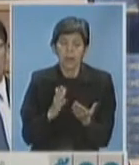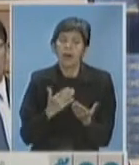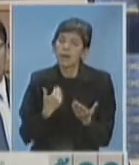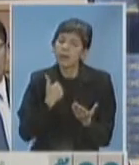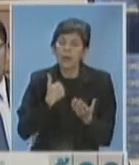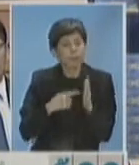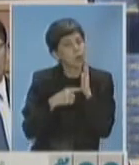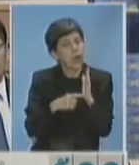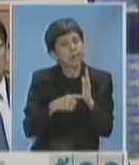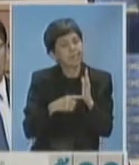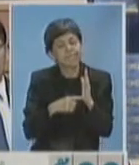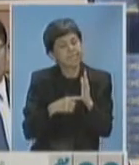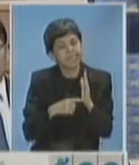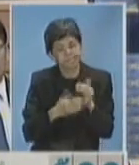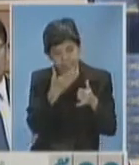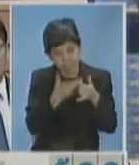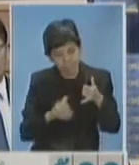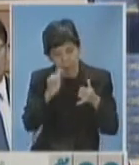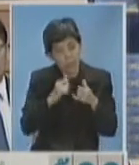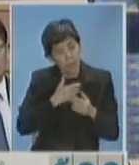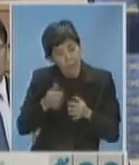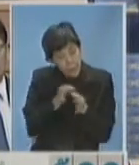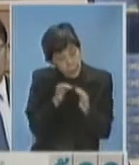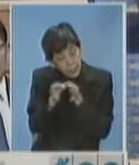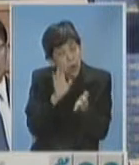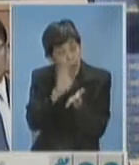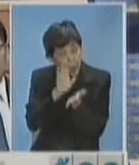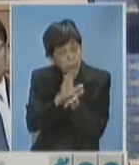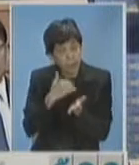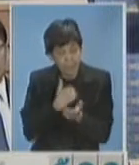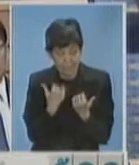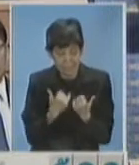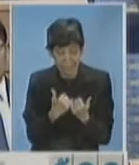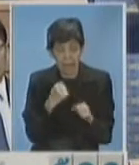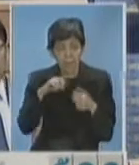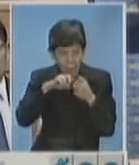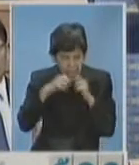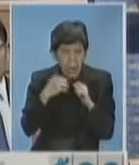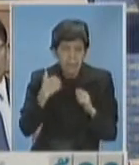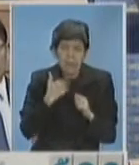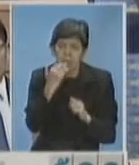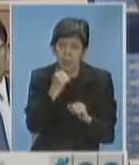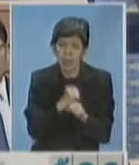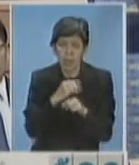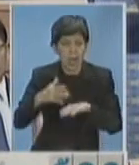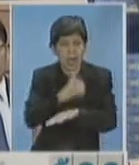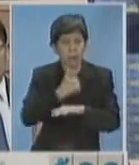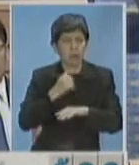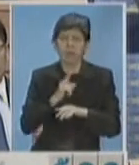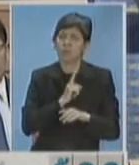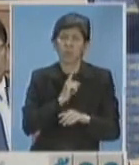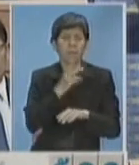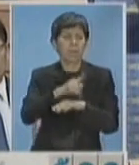ก็เป็นไปอย่างที่นายธาริพเพ็งดิษฐ์มาชี้แจงต่อกรรมาธิการงบประมาณว่าเรื่องนี้ที่เกิดเป็นปัญหาเพราะให้ฝ่ายการเมืองเป็นประธ